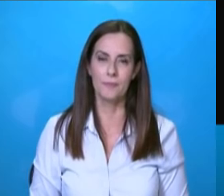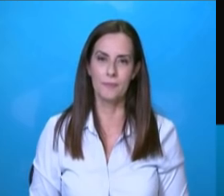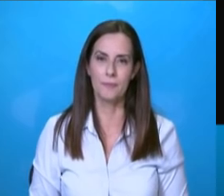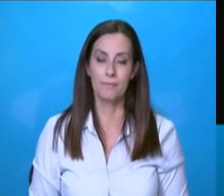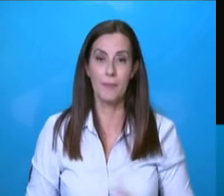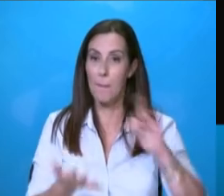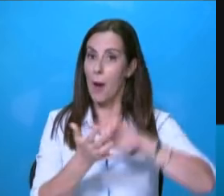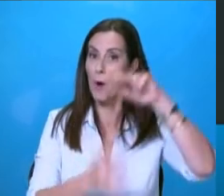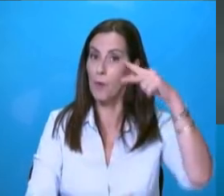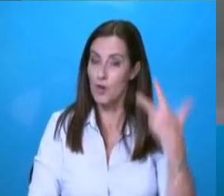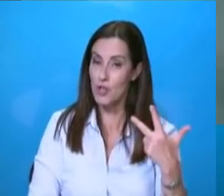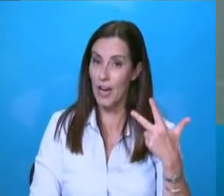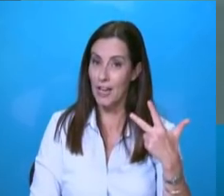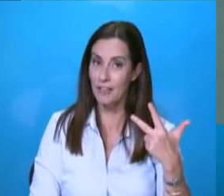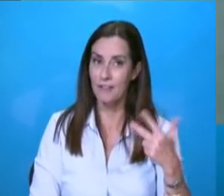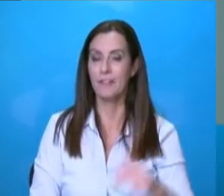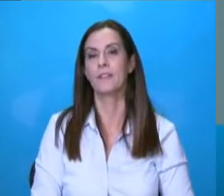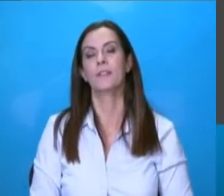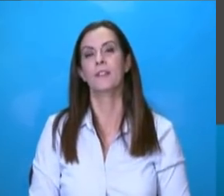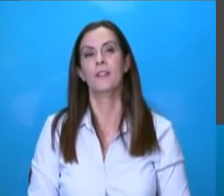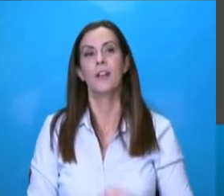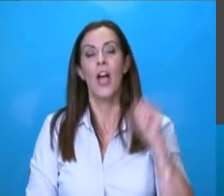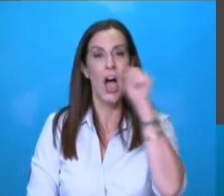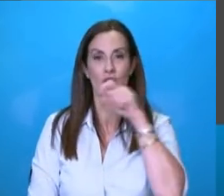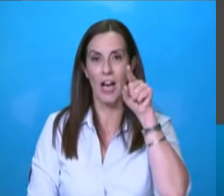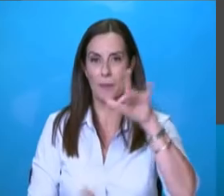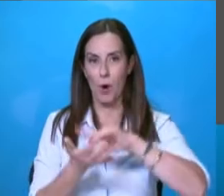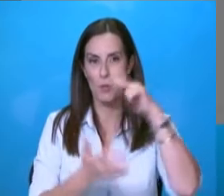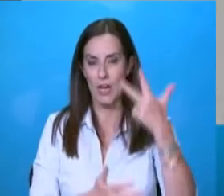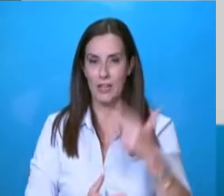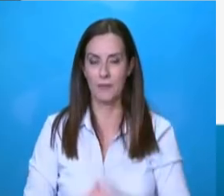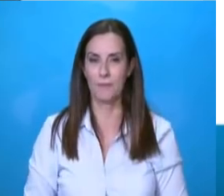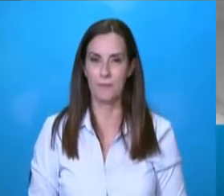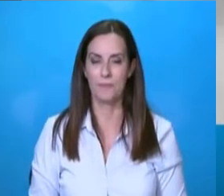במקום השלישי הגיע השיר מחוזקים לעולם של אברהם טל.